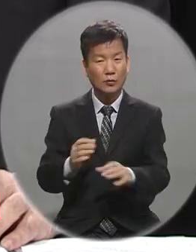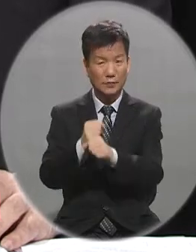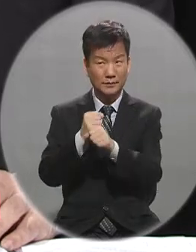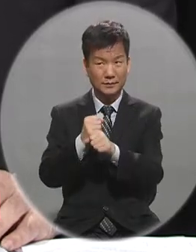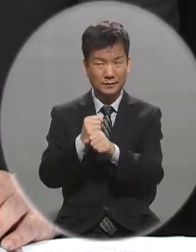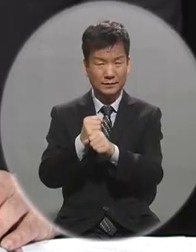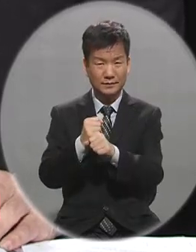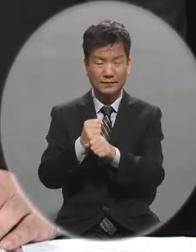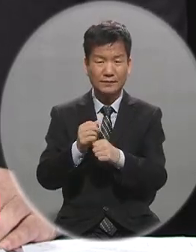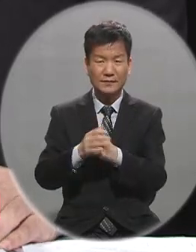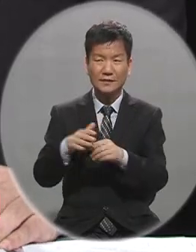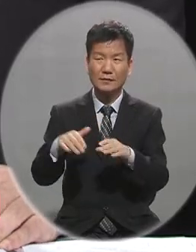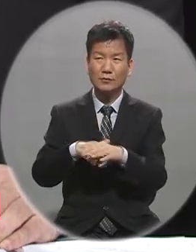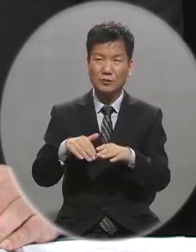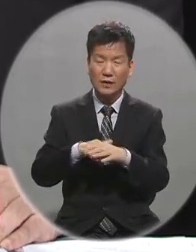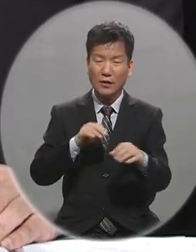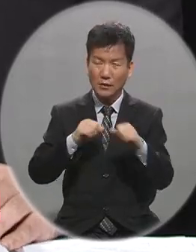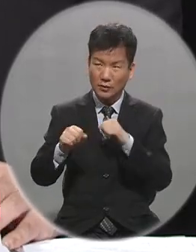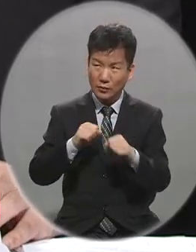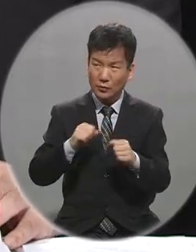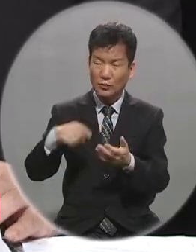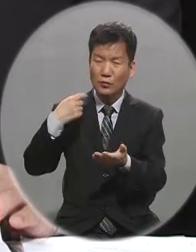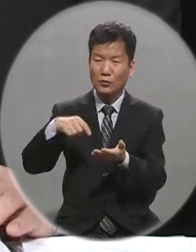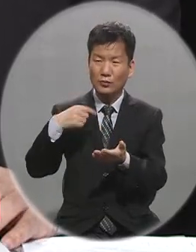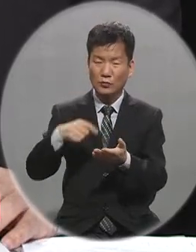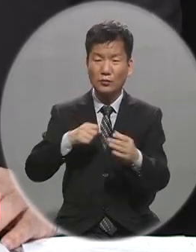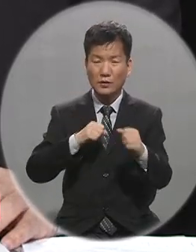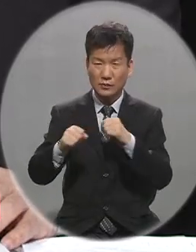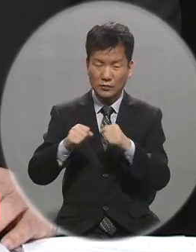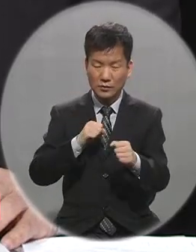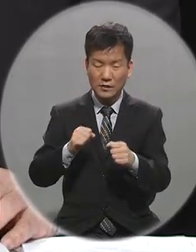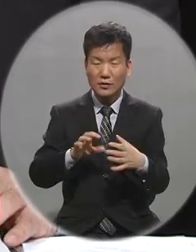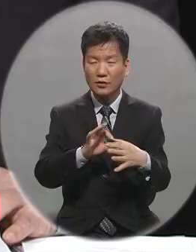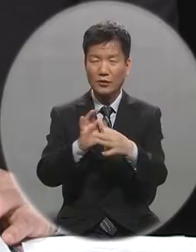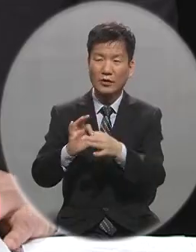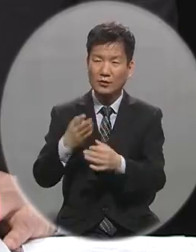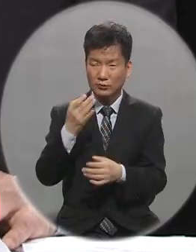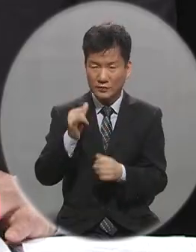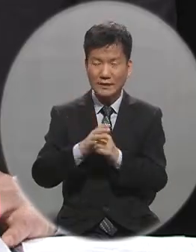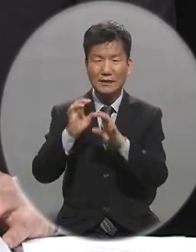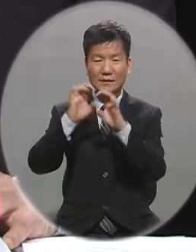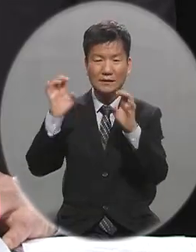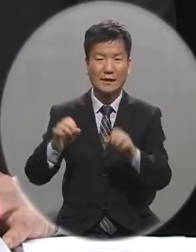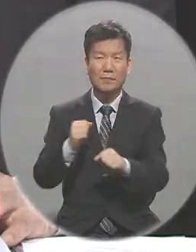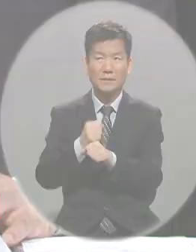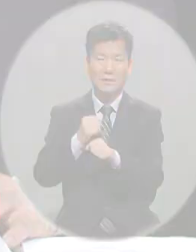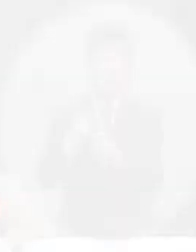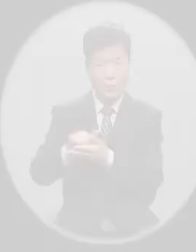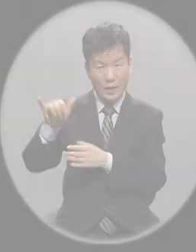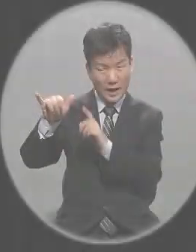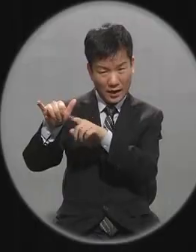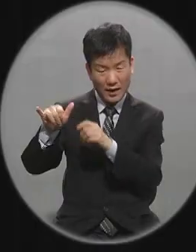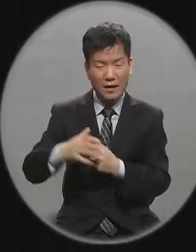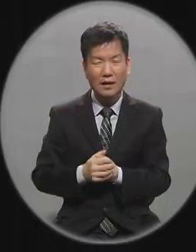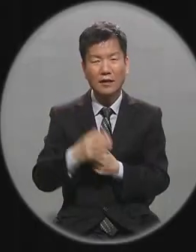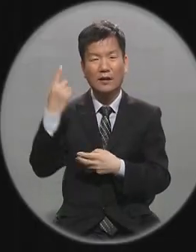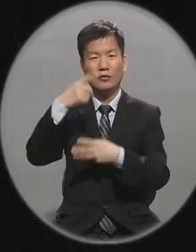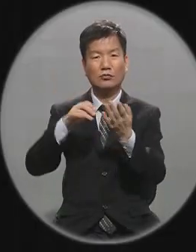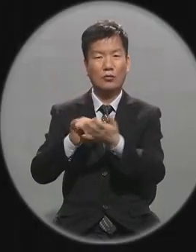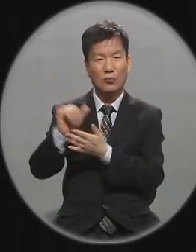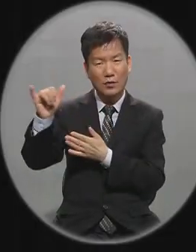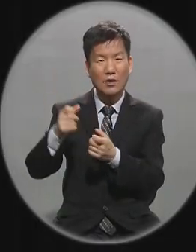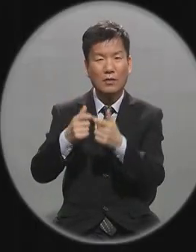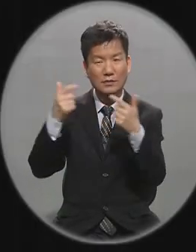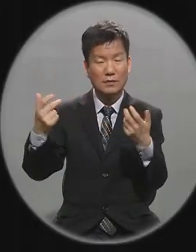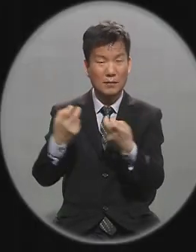종합적인 문화 활동이라든지 교육 활동이 연결될 수 있는 시스템으로 바뀌어야 되는데 청주공항